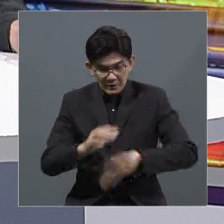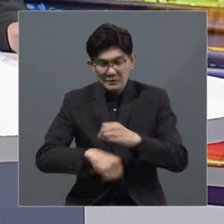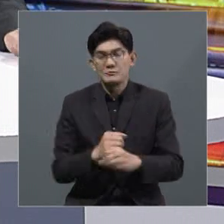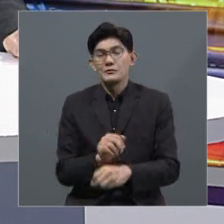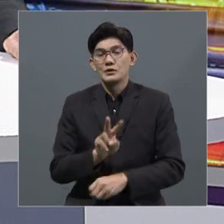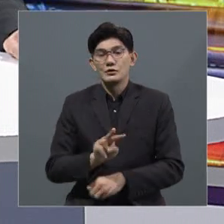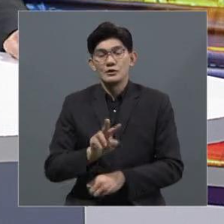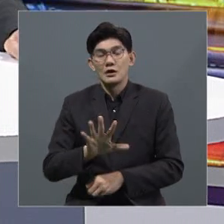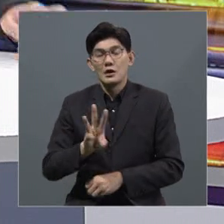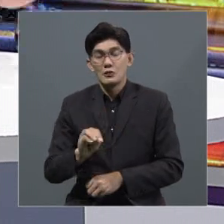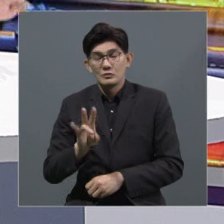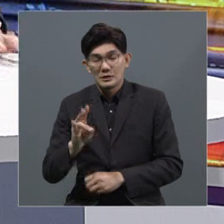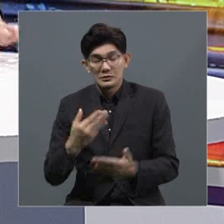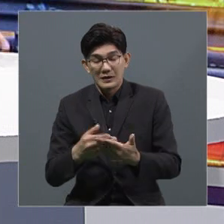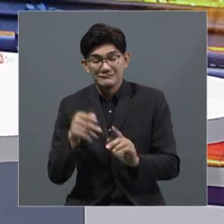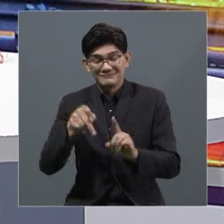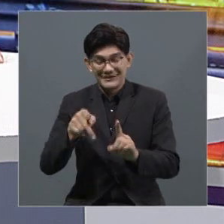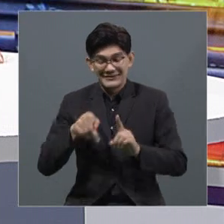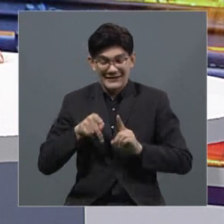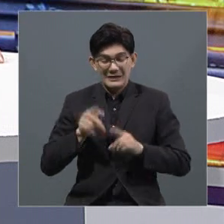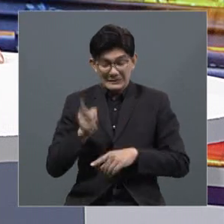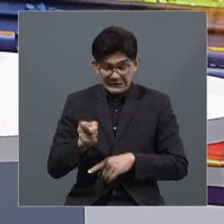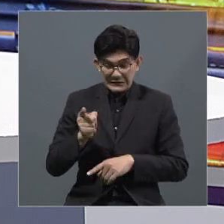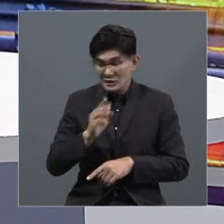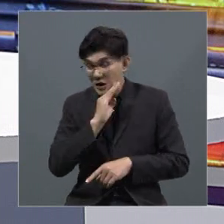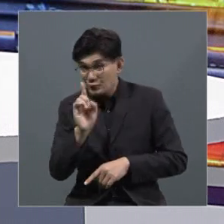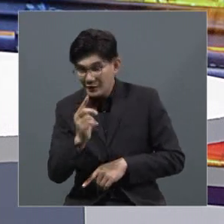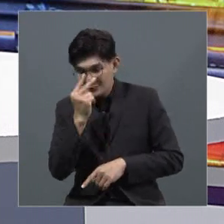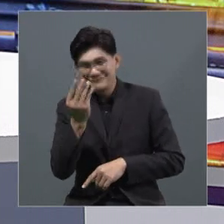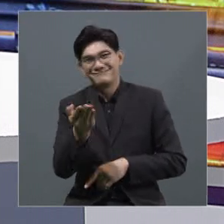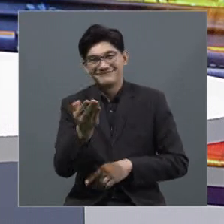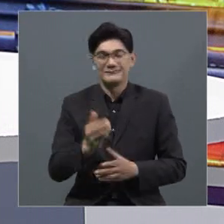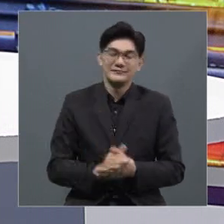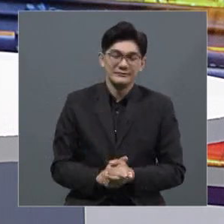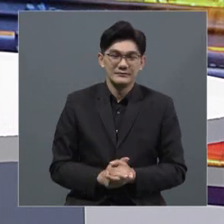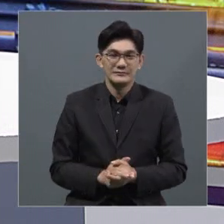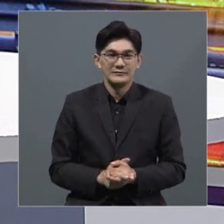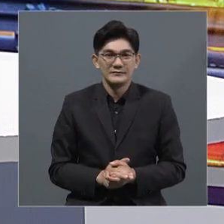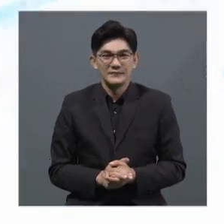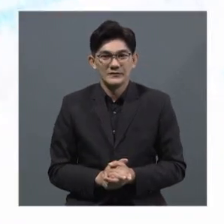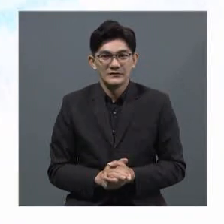คนละ 1,000 บาทแล้วมันจะเป็นยอดนี้จริงหรือเปล่าไปตรวจสอบกันในชัวร์หรือมั่วนิ่มครับ